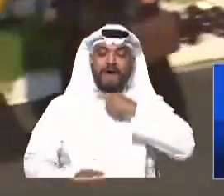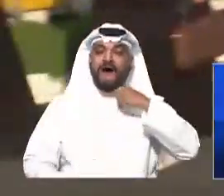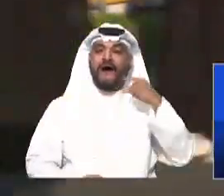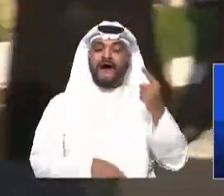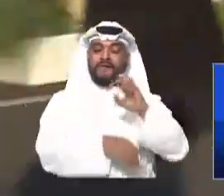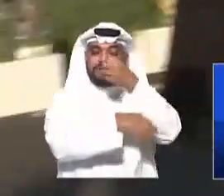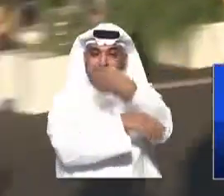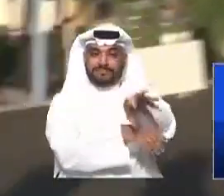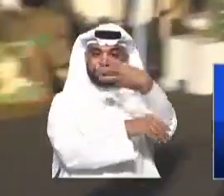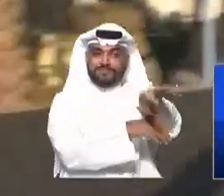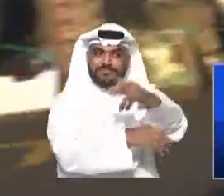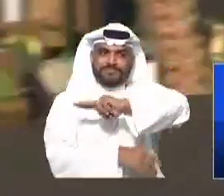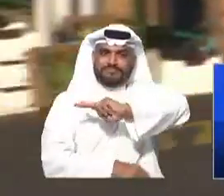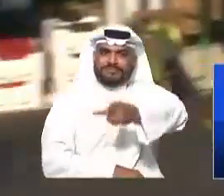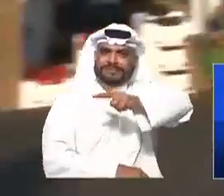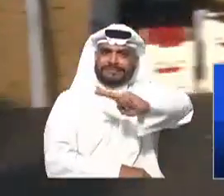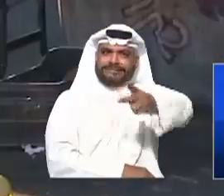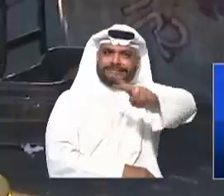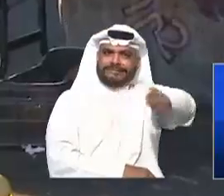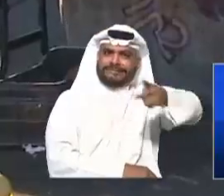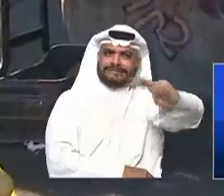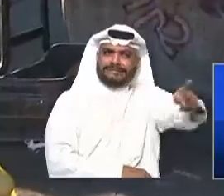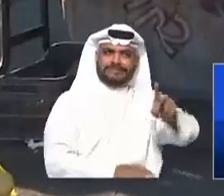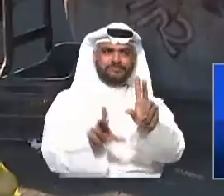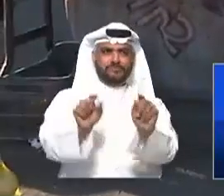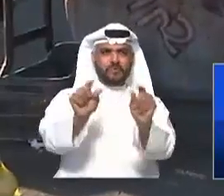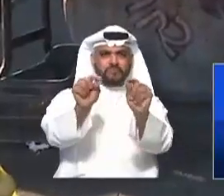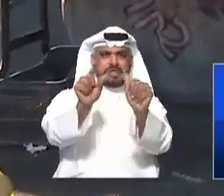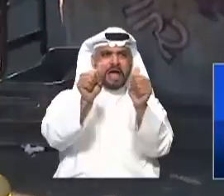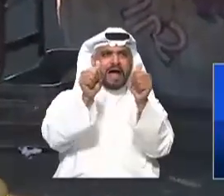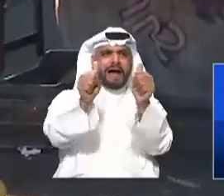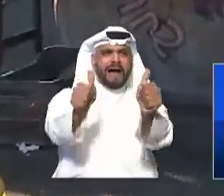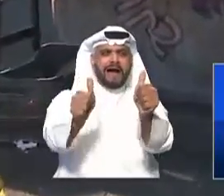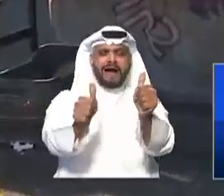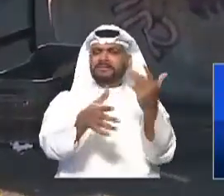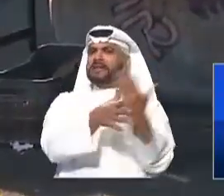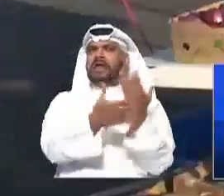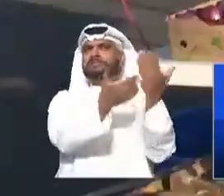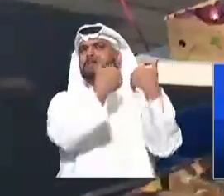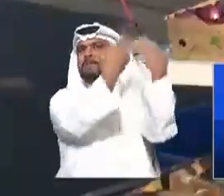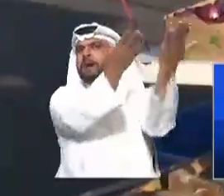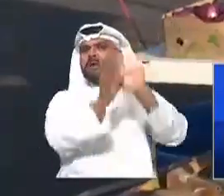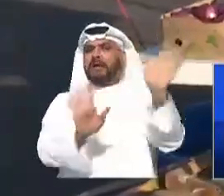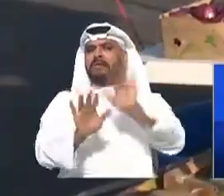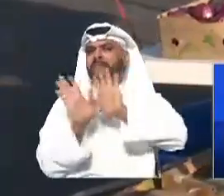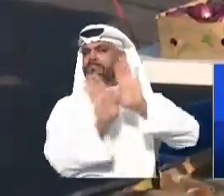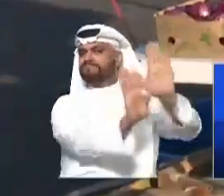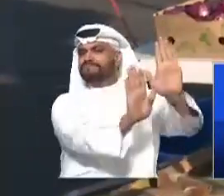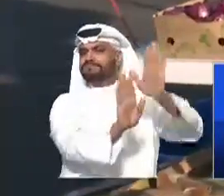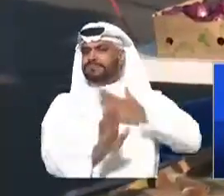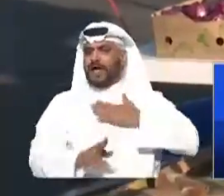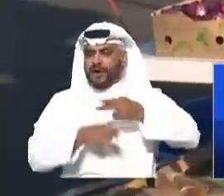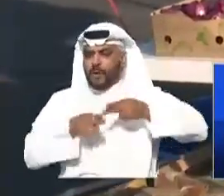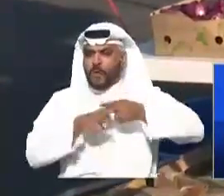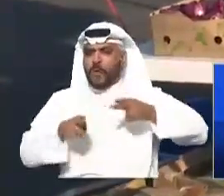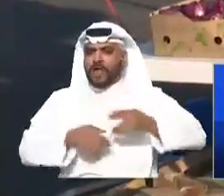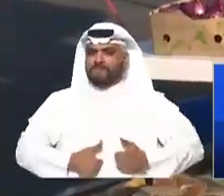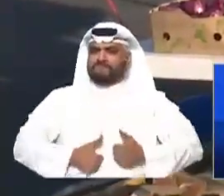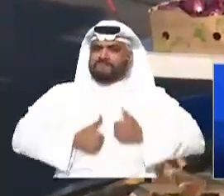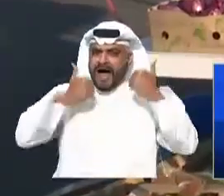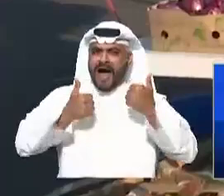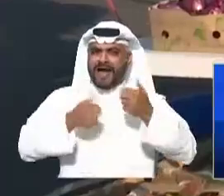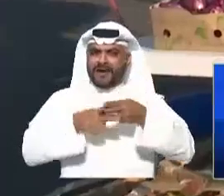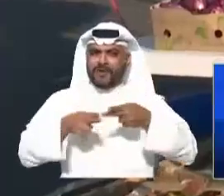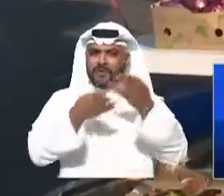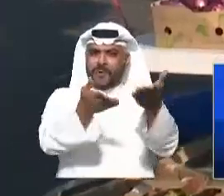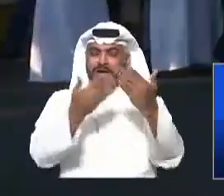بذل كافه الطاقات لتذليل كل العقبات والمعوقات التي تواجه المزارعين. وفخر لنا اليوم